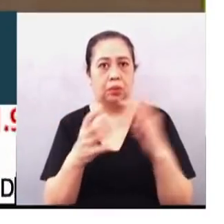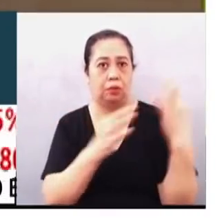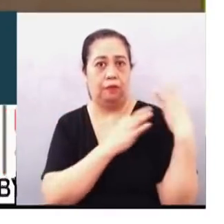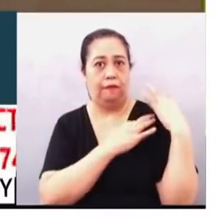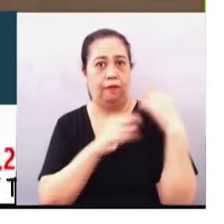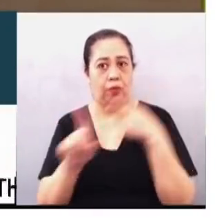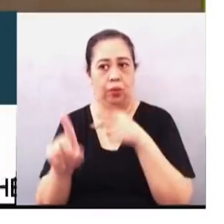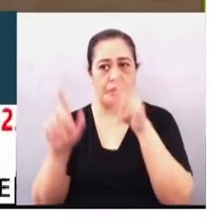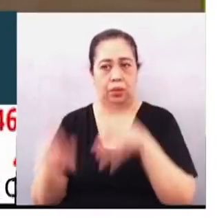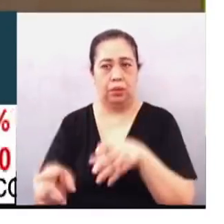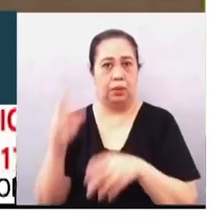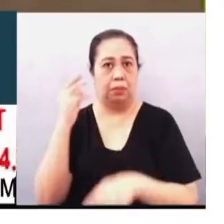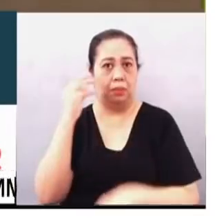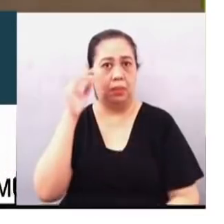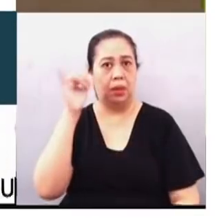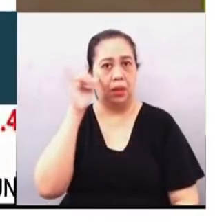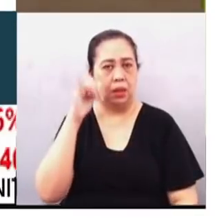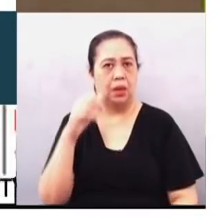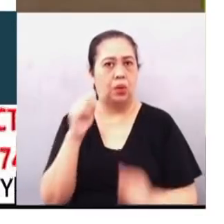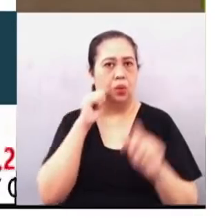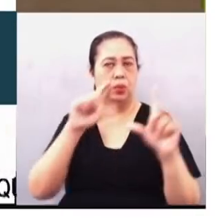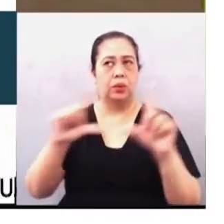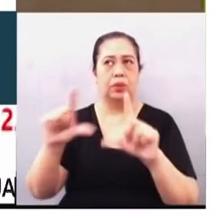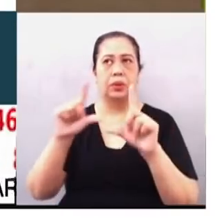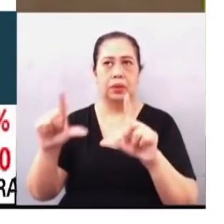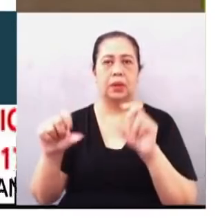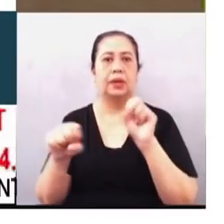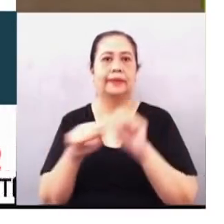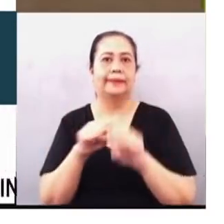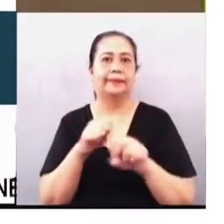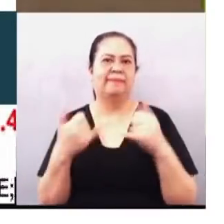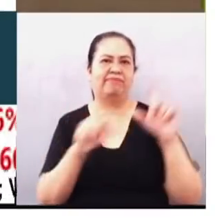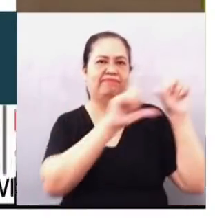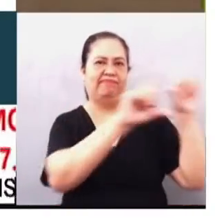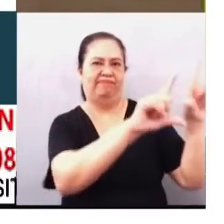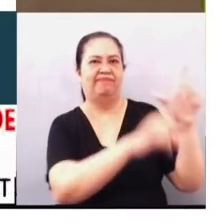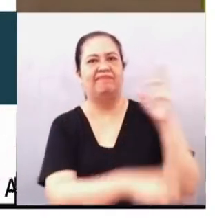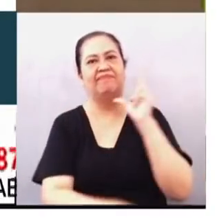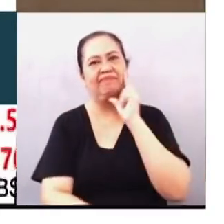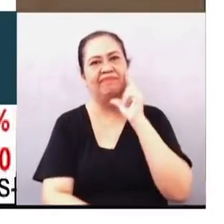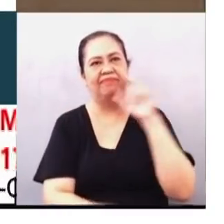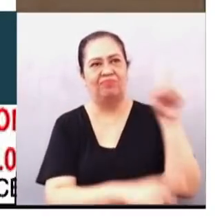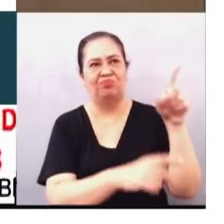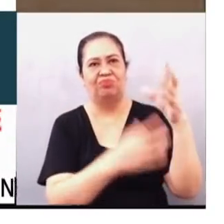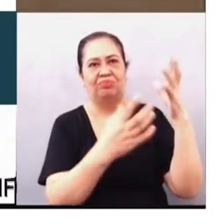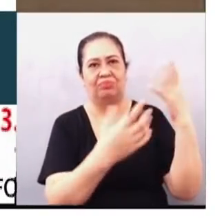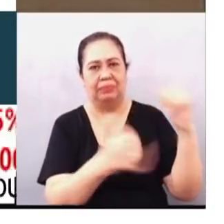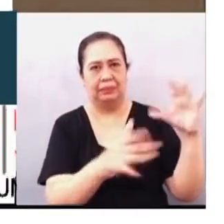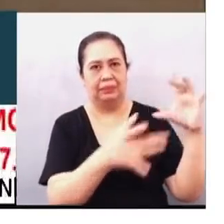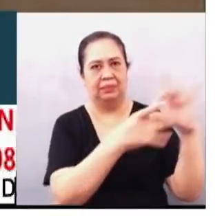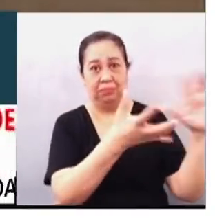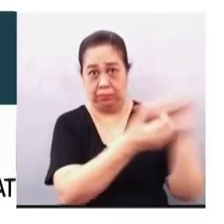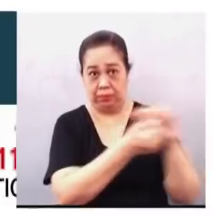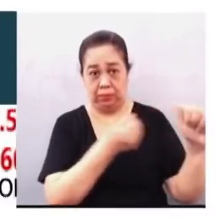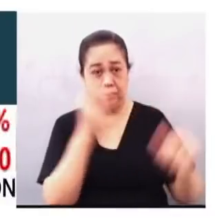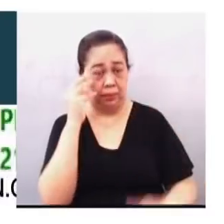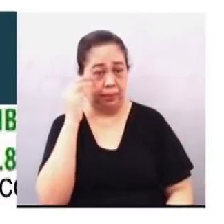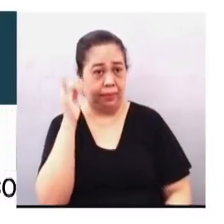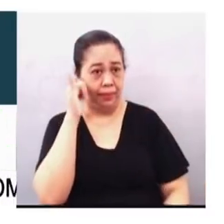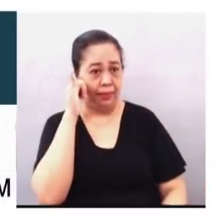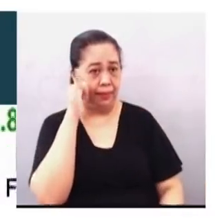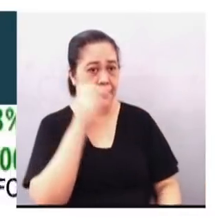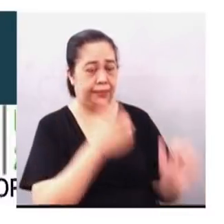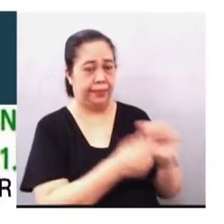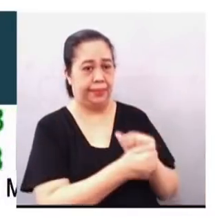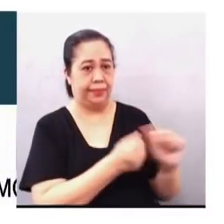tao na yan, nililing sa kanya. So doon pa rin sa kanya ang final latay. So nakasira ho ba si Michael Yang kay presidente?